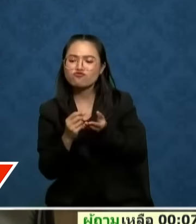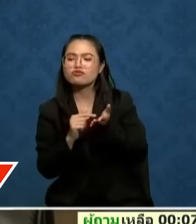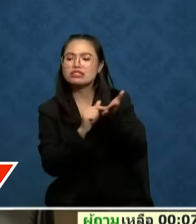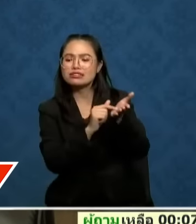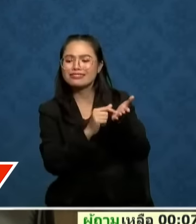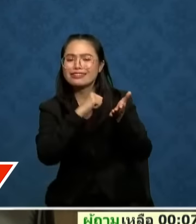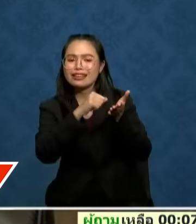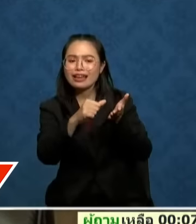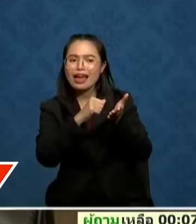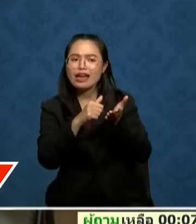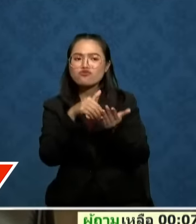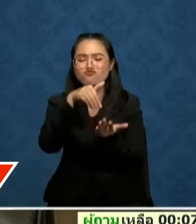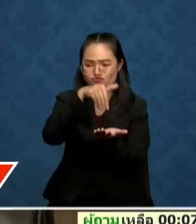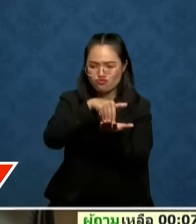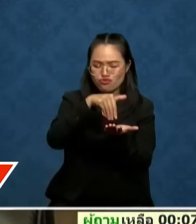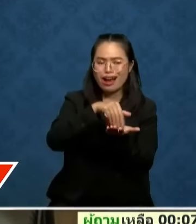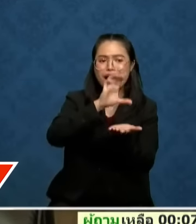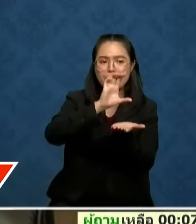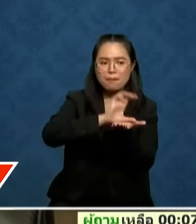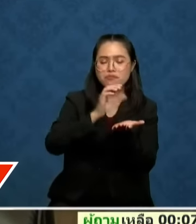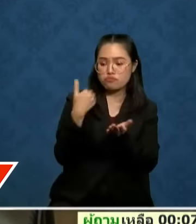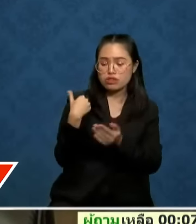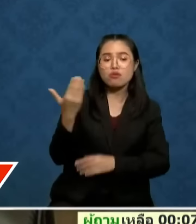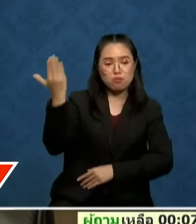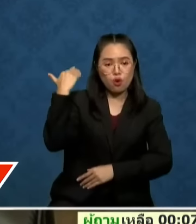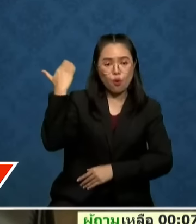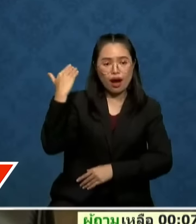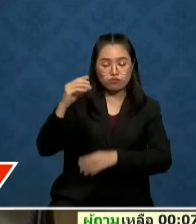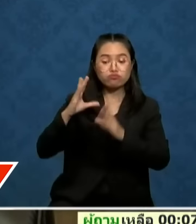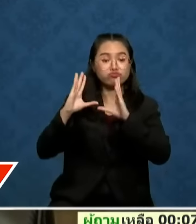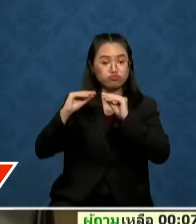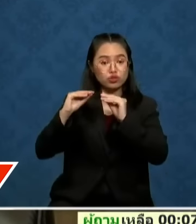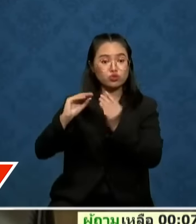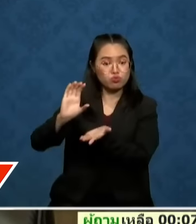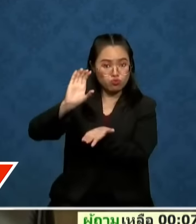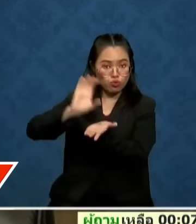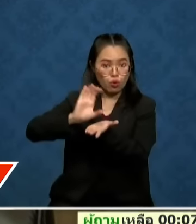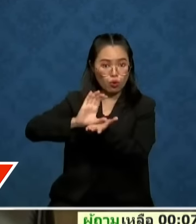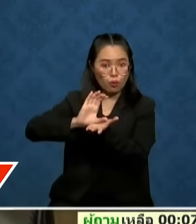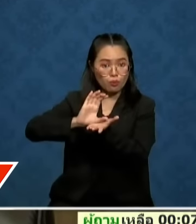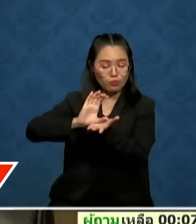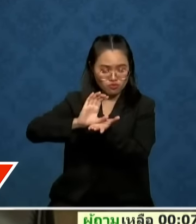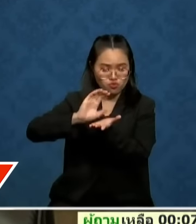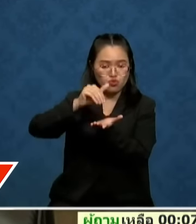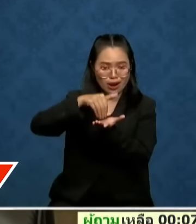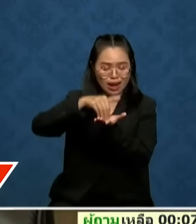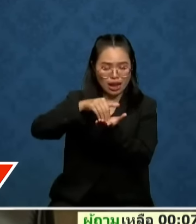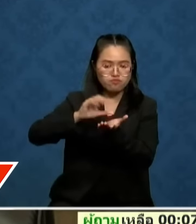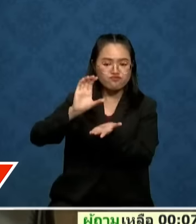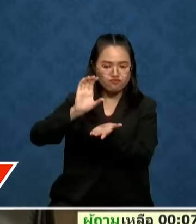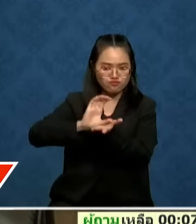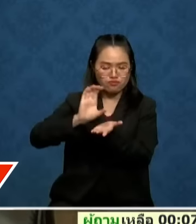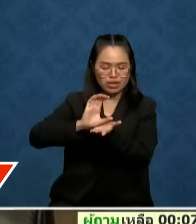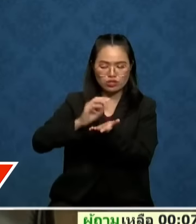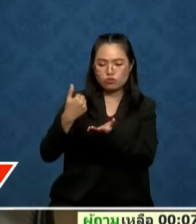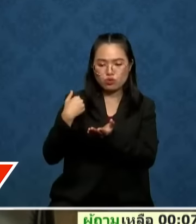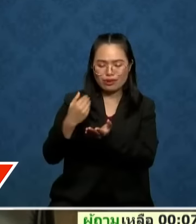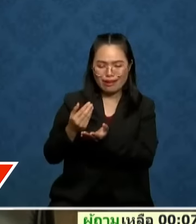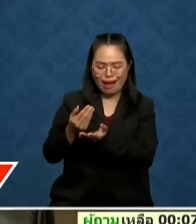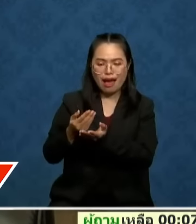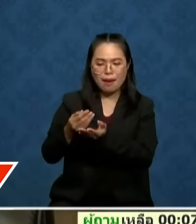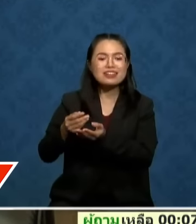กลางเหลือแน่ๆครับเมื่อวานเราเพิ่งประชุมเรื่องงบประมาณไปงบกลางเนี่ยต่อให้มีการกักไว้สำหรับการทำดิจิตอลวอลเล็ต